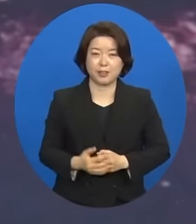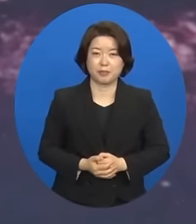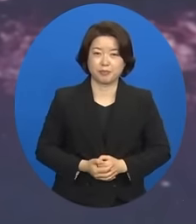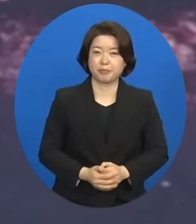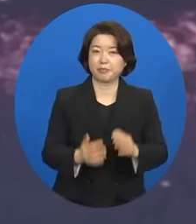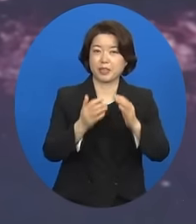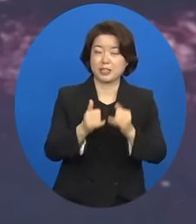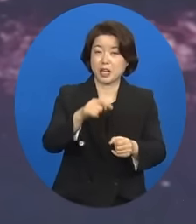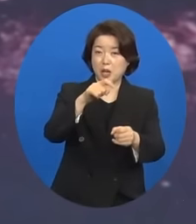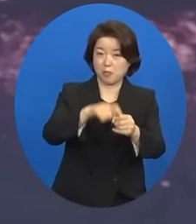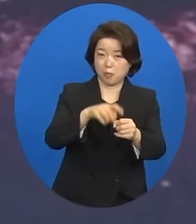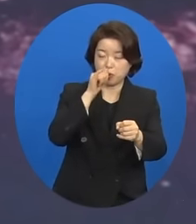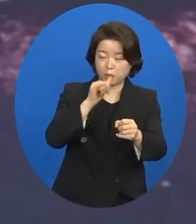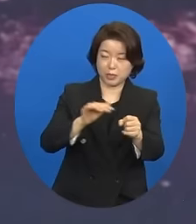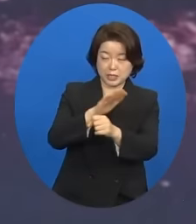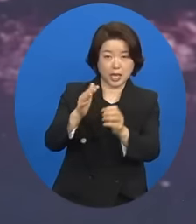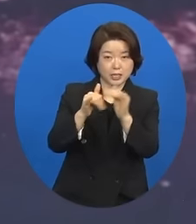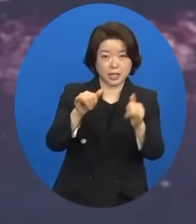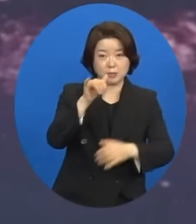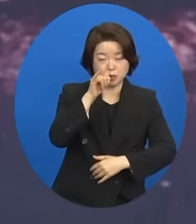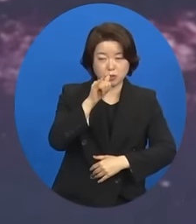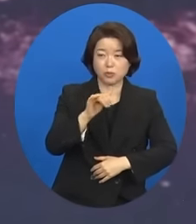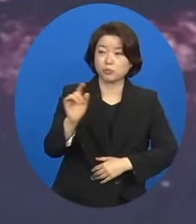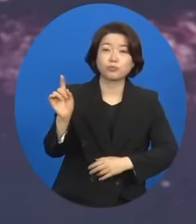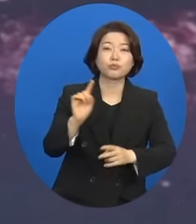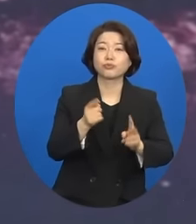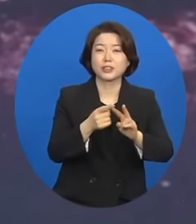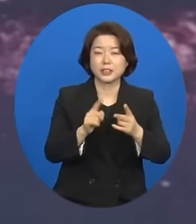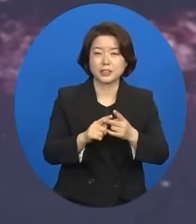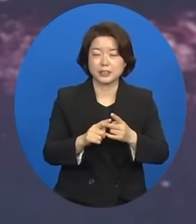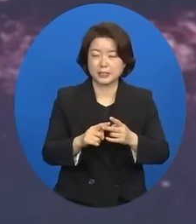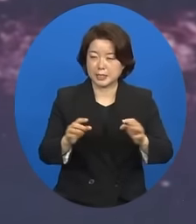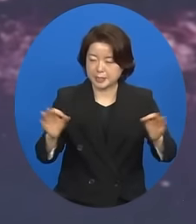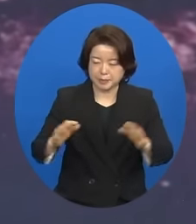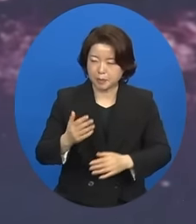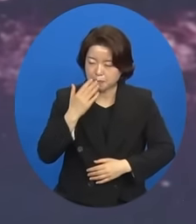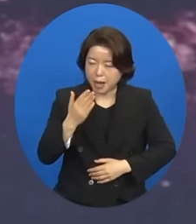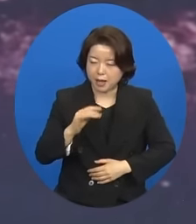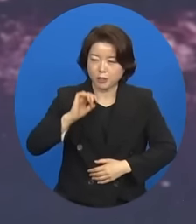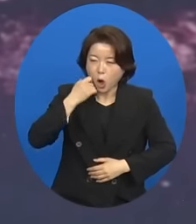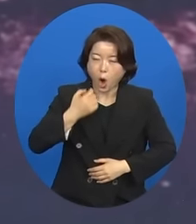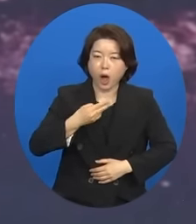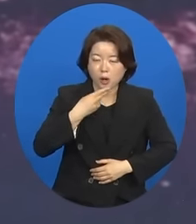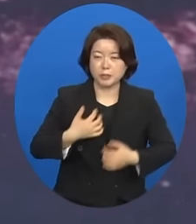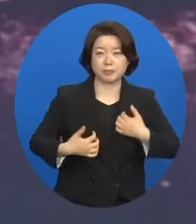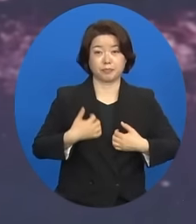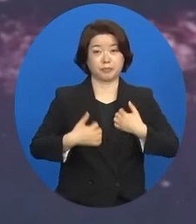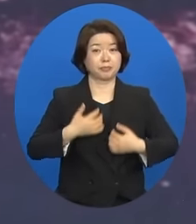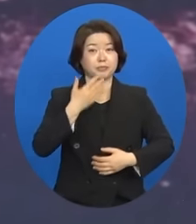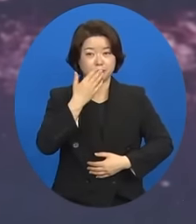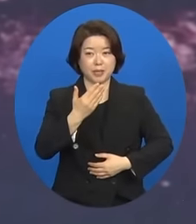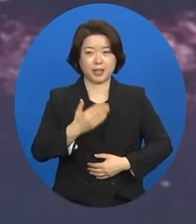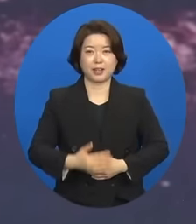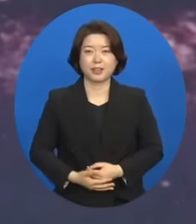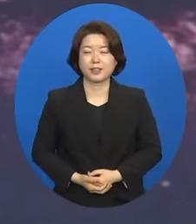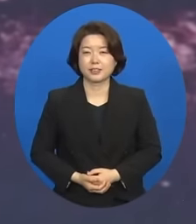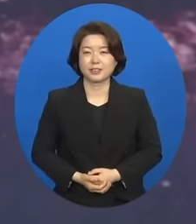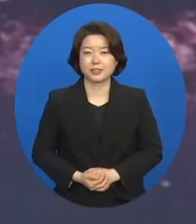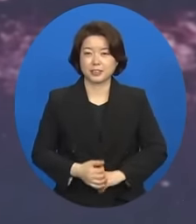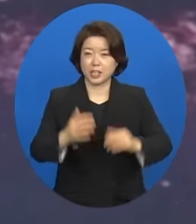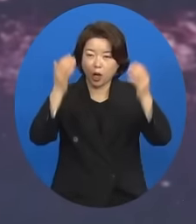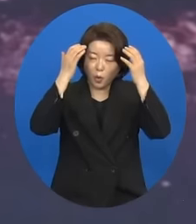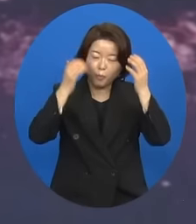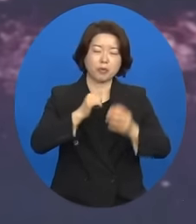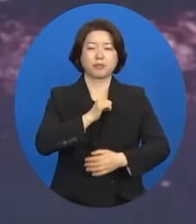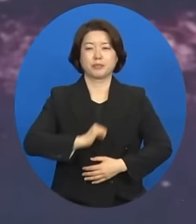있고 또 사랑하는 대상이 있으면 무엇이든지 아 금방 해낼 수 있고 어려움 없이 즐겁게 해낼 수가 있습니다 고통도 인내할